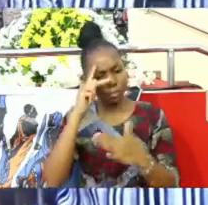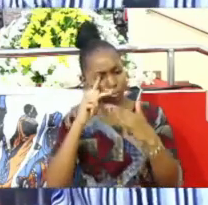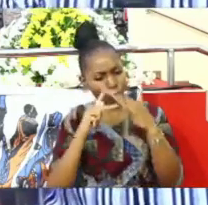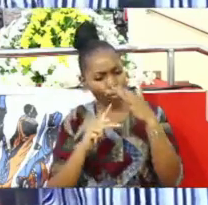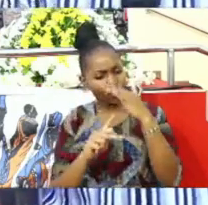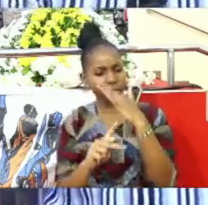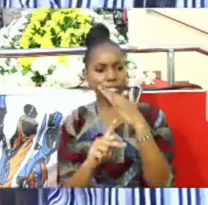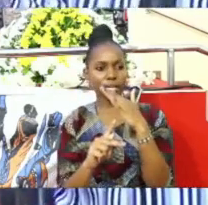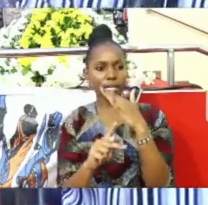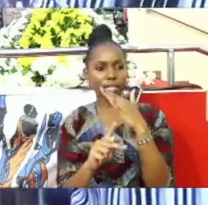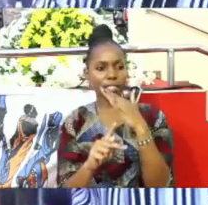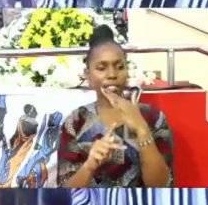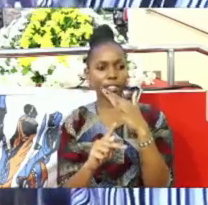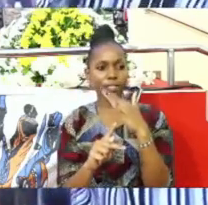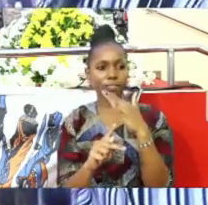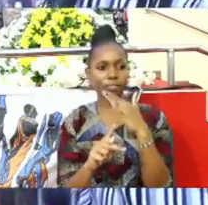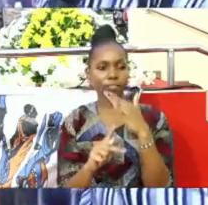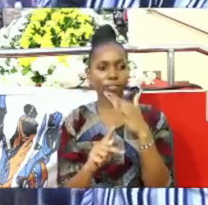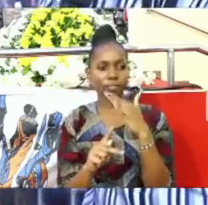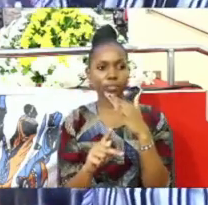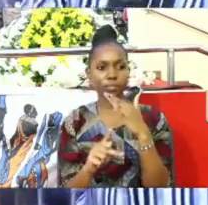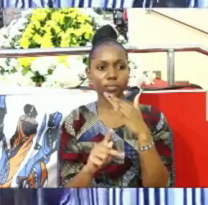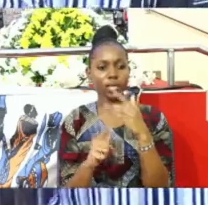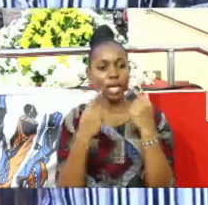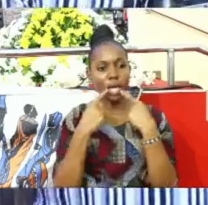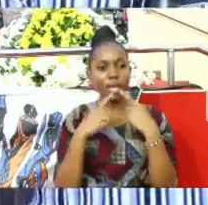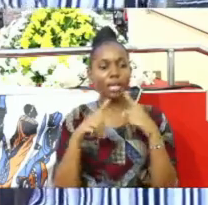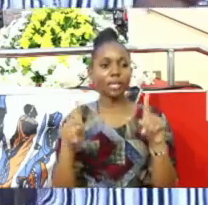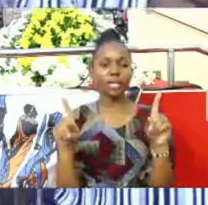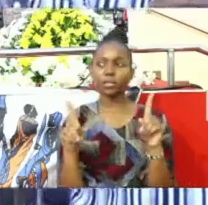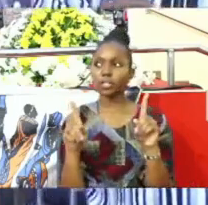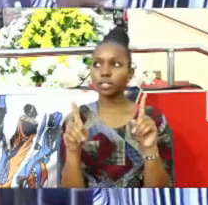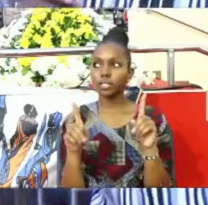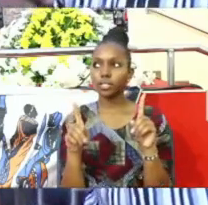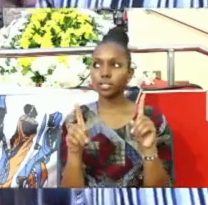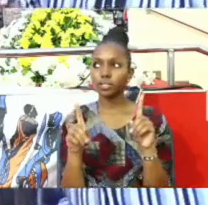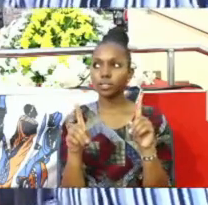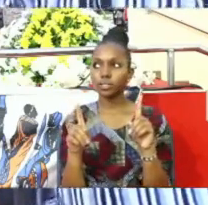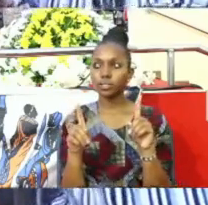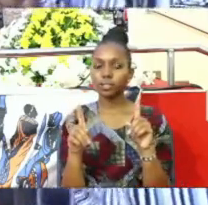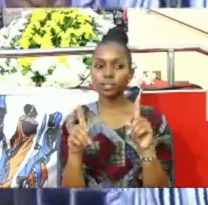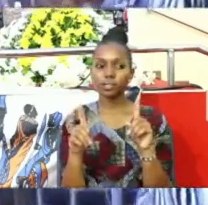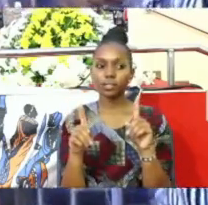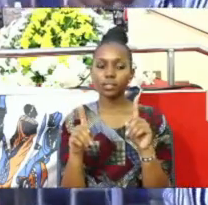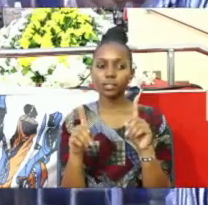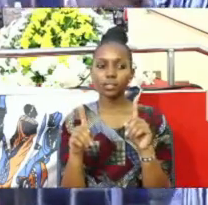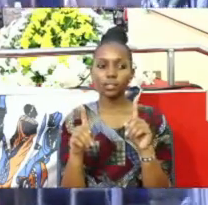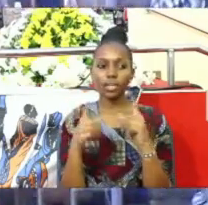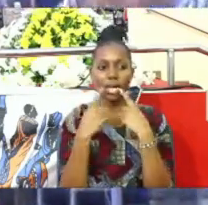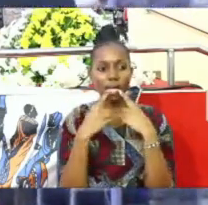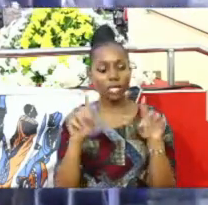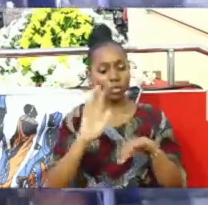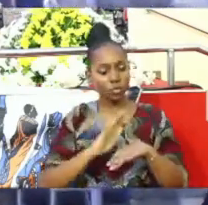Call greatness. Ukiwa na ukiitisha ukuu. Declare who they will be. Tangaza watakuwa nani. In the name of Jesus. Katika jina la Yesu.